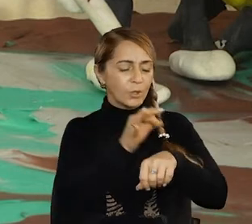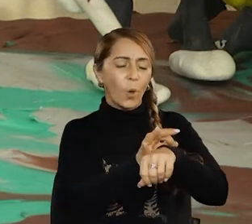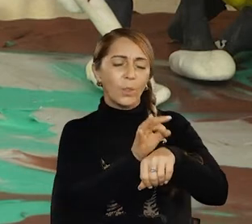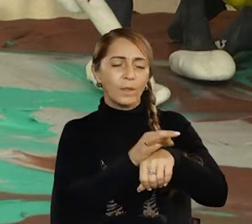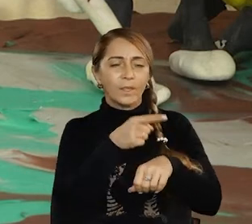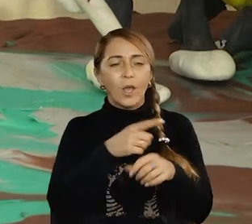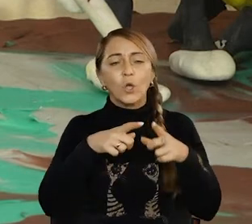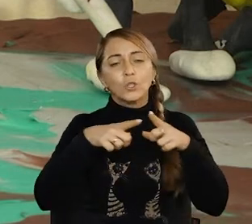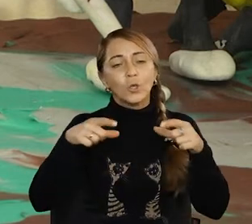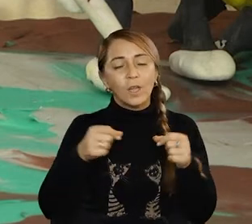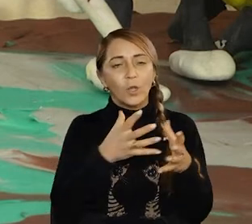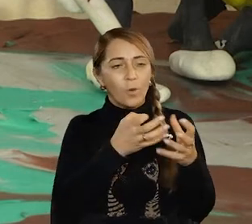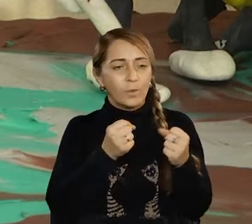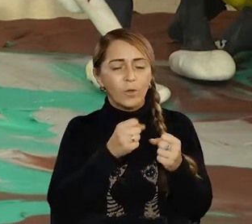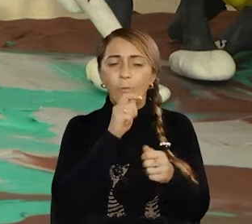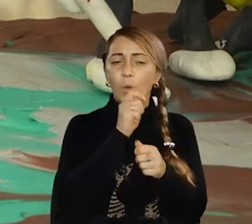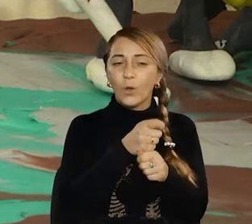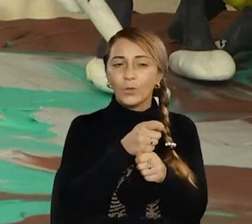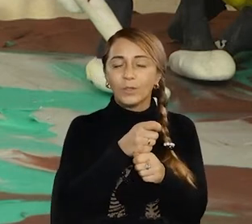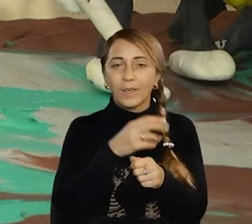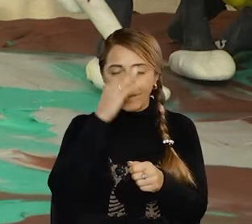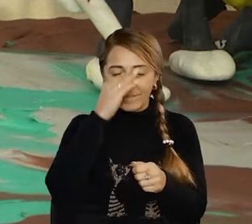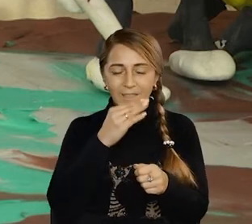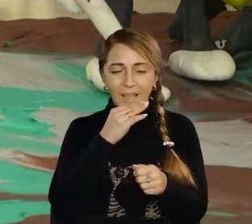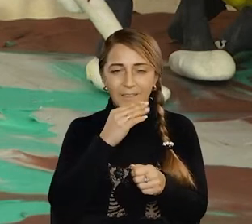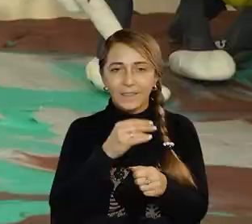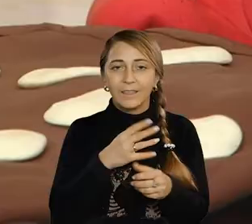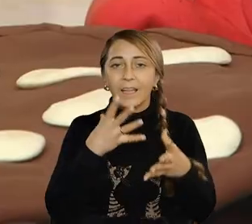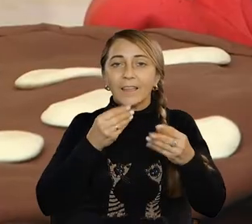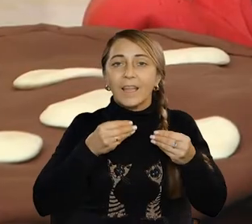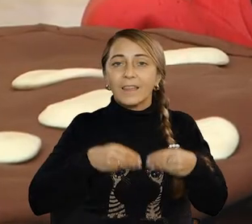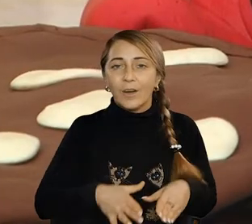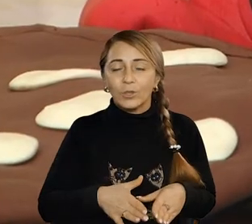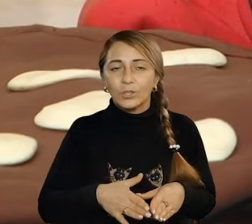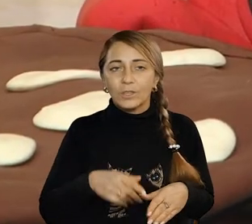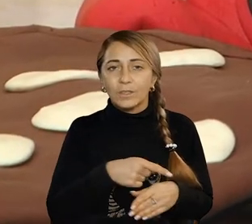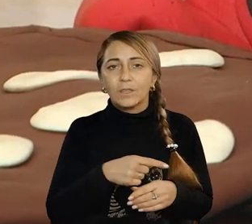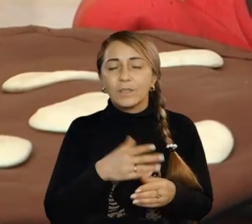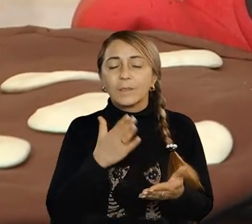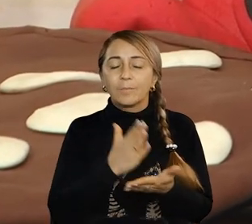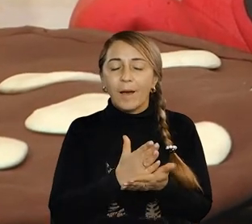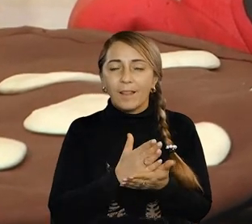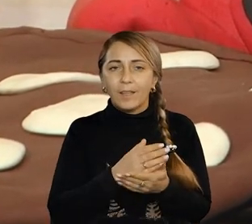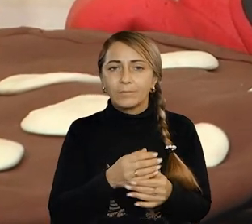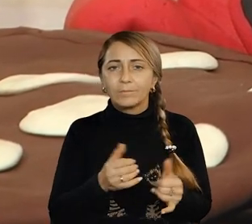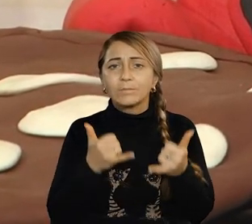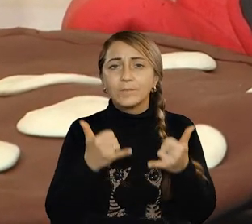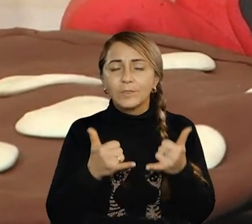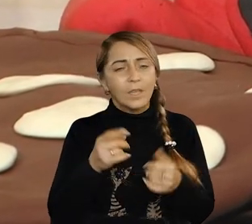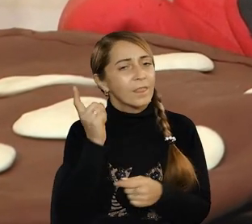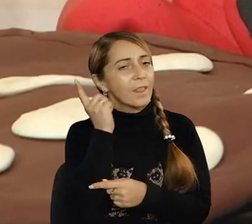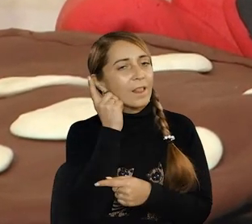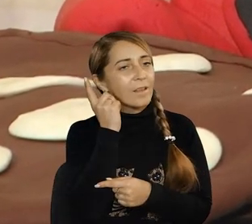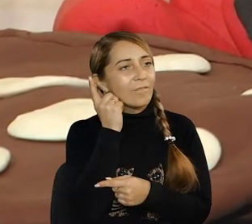Його Шоколадка отримала в подарунок від тата на день народження. мала вона й сучасного мобільного